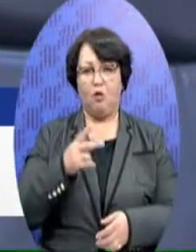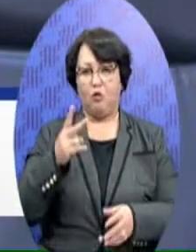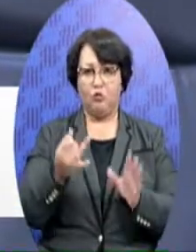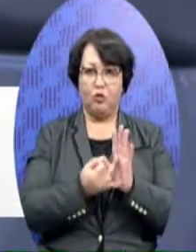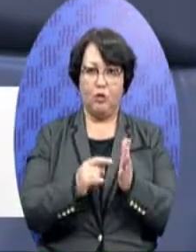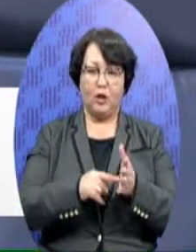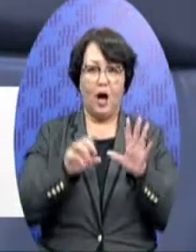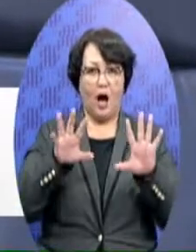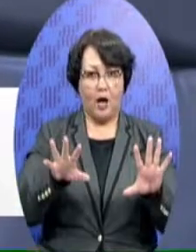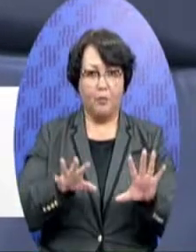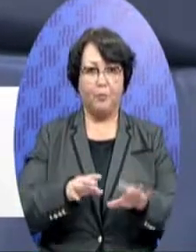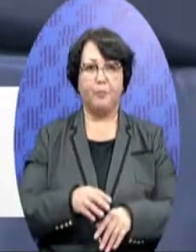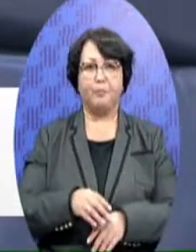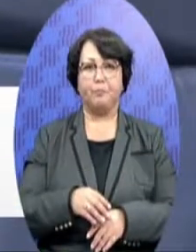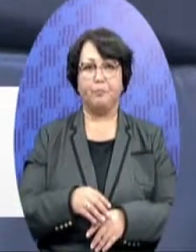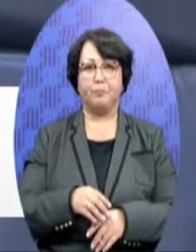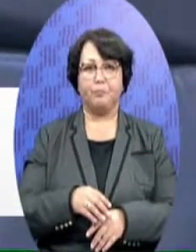27-10-10-аар